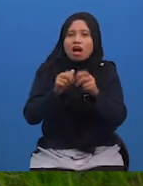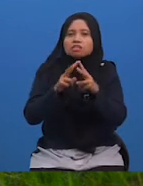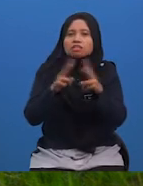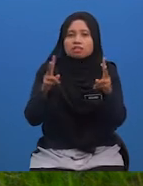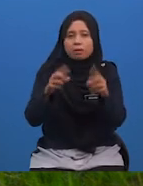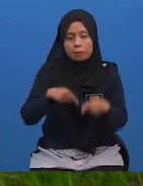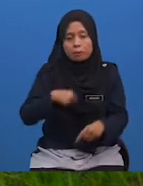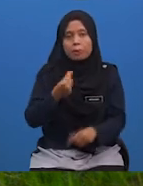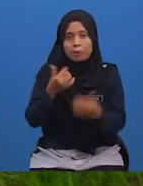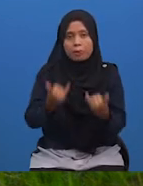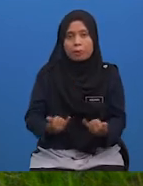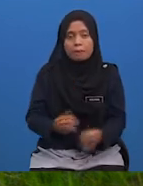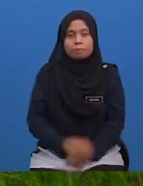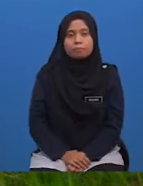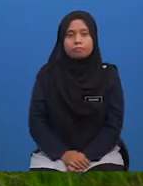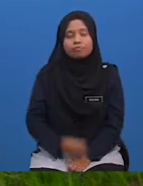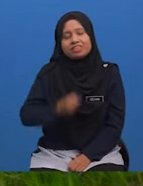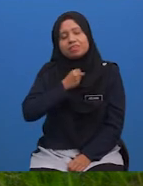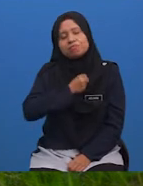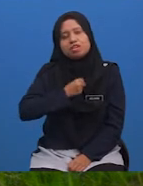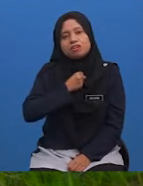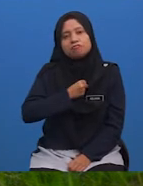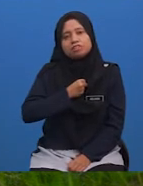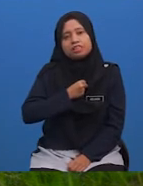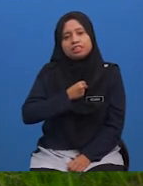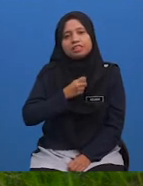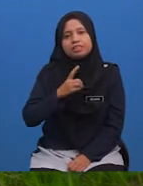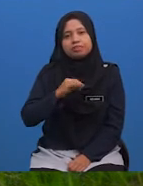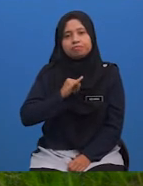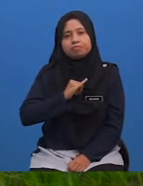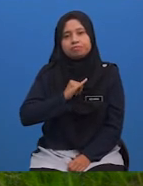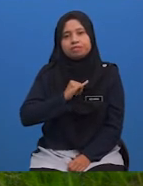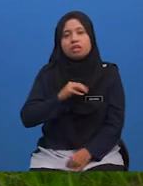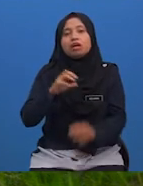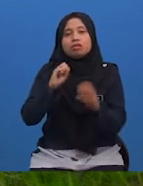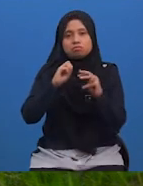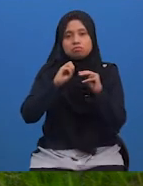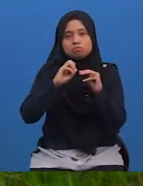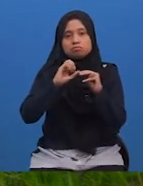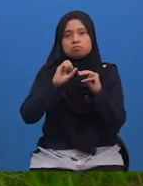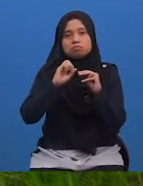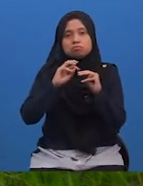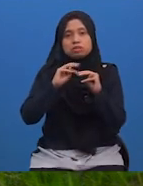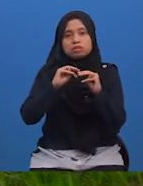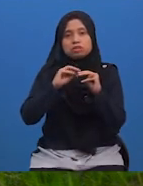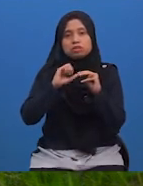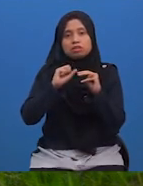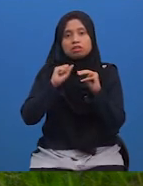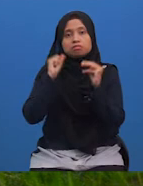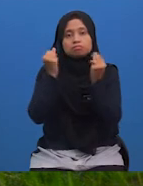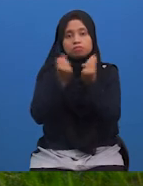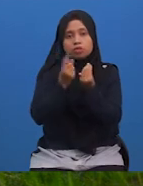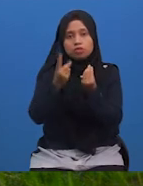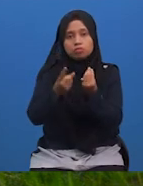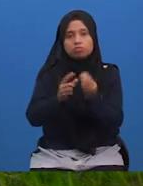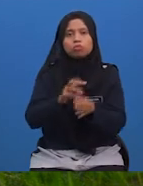gembira sekarang. Maafkan saya, Sang Ranggu dan Ranggi. Masyarakat kamu memang hebat dan saya